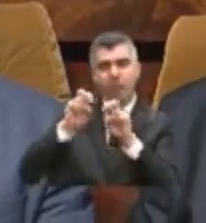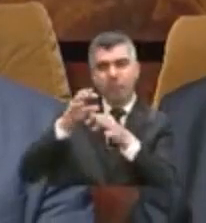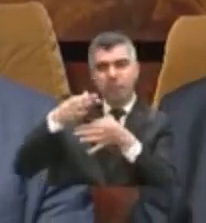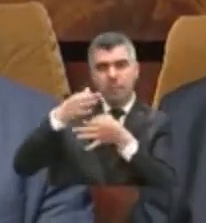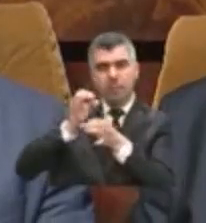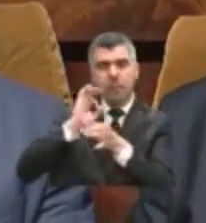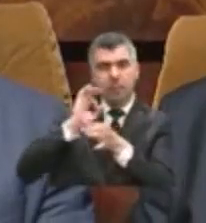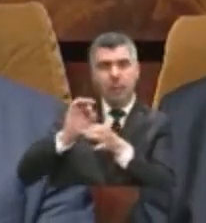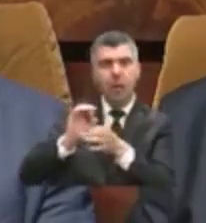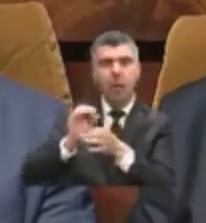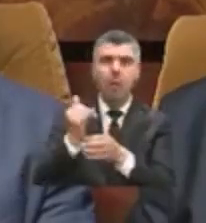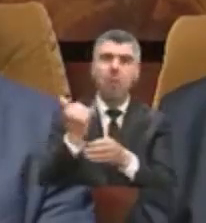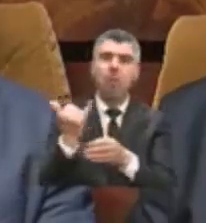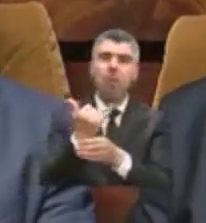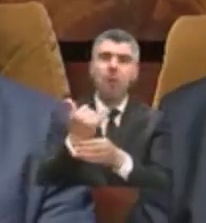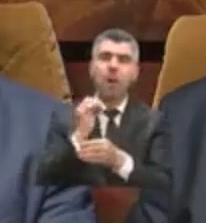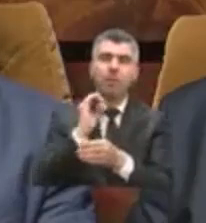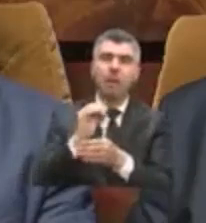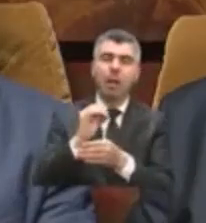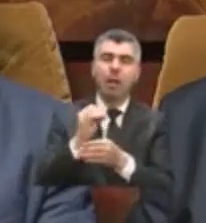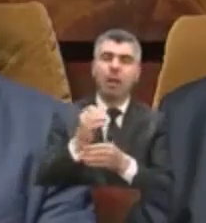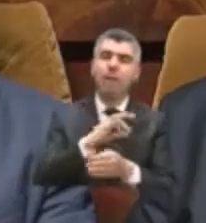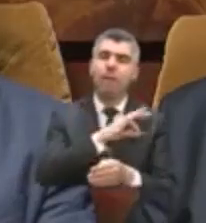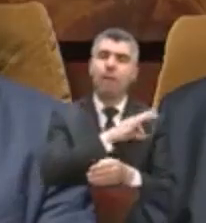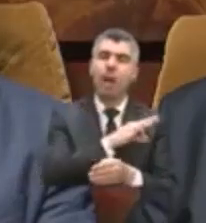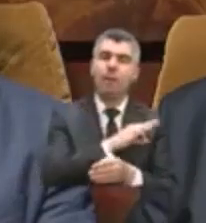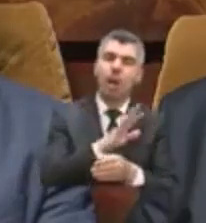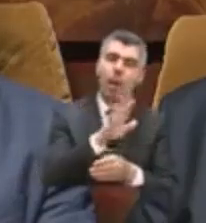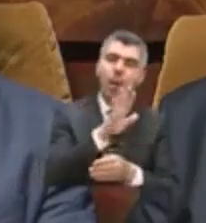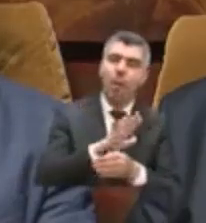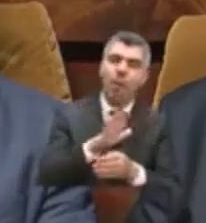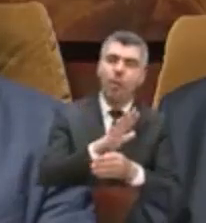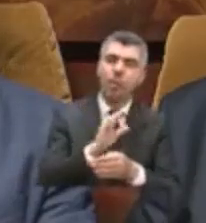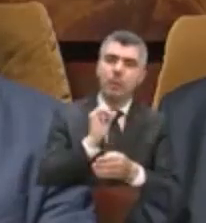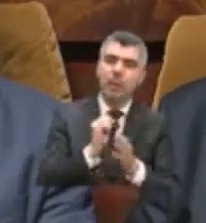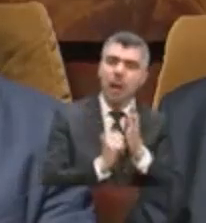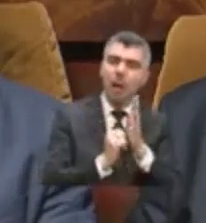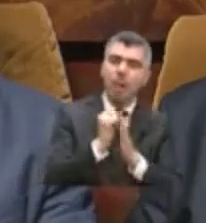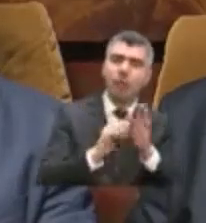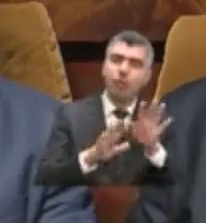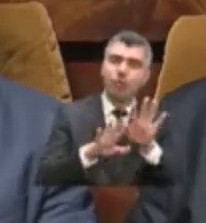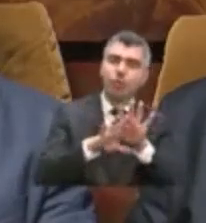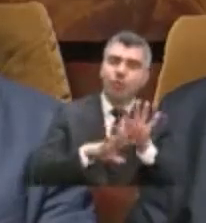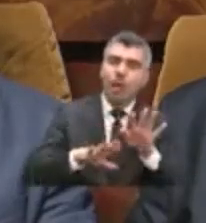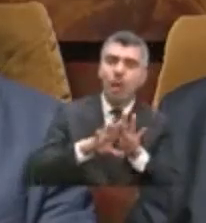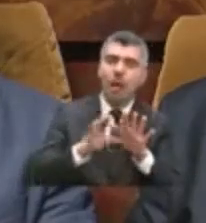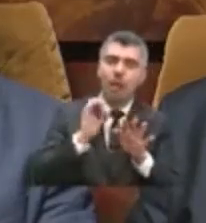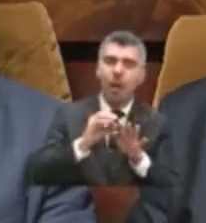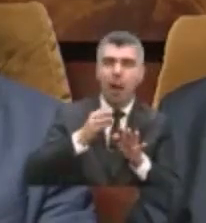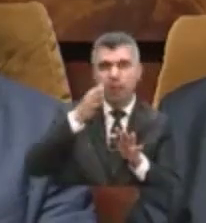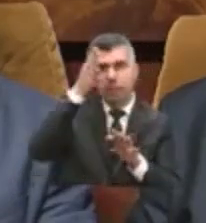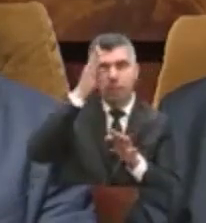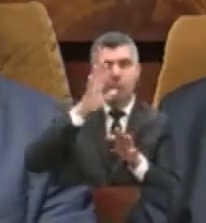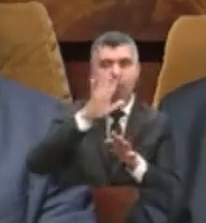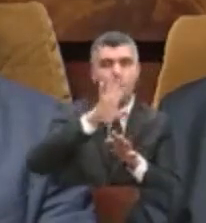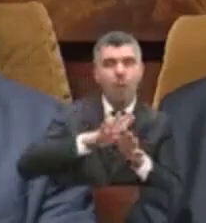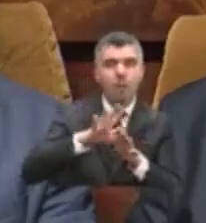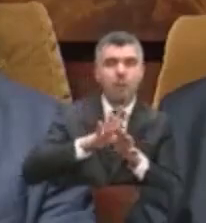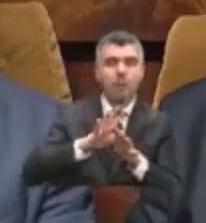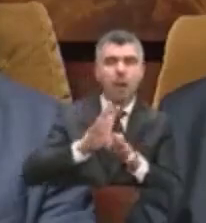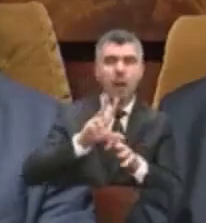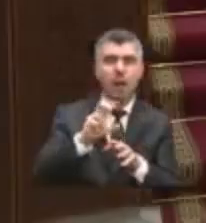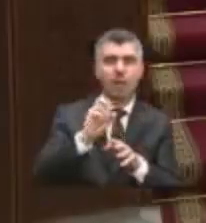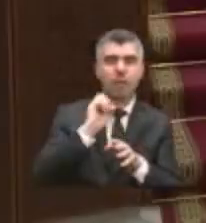والبحث العلمي التطبيقي من أجل كسب رهان بناء مجتمع العلم والمعرفة وتنمية